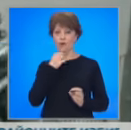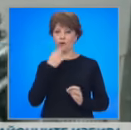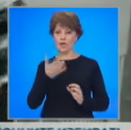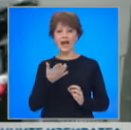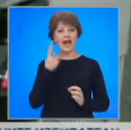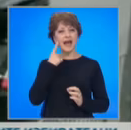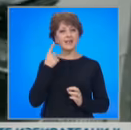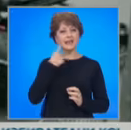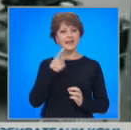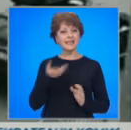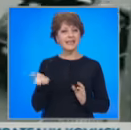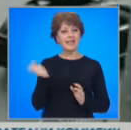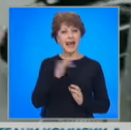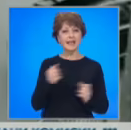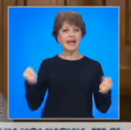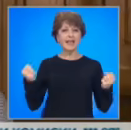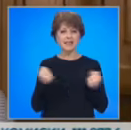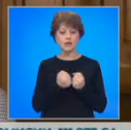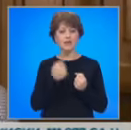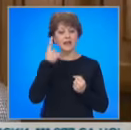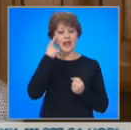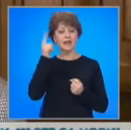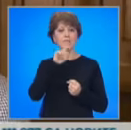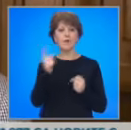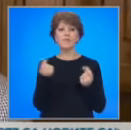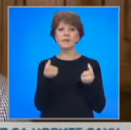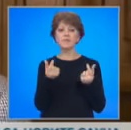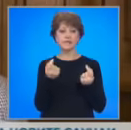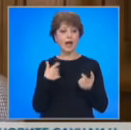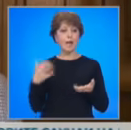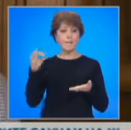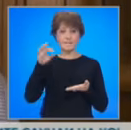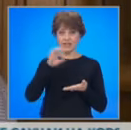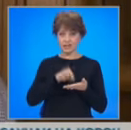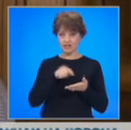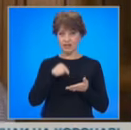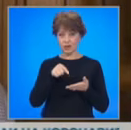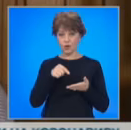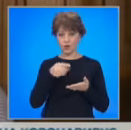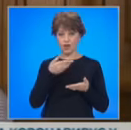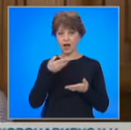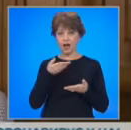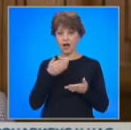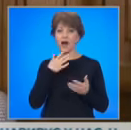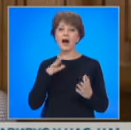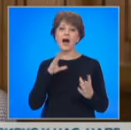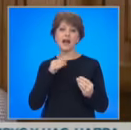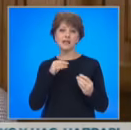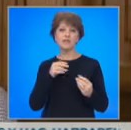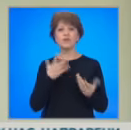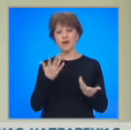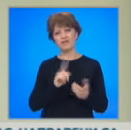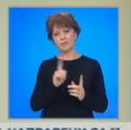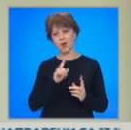катастрофата бил в шок и не помнял детайли. Присъствах на този разпит пред съдия, просто не му беше задаван този